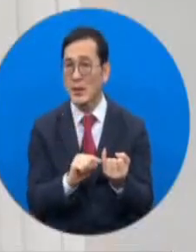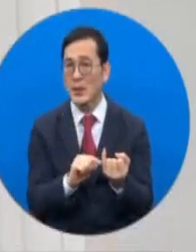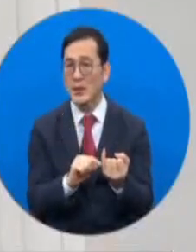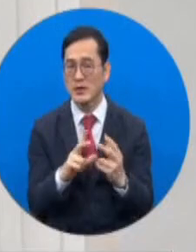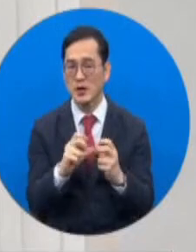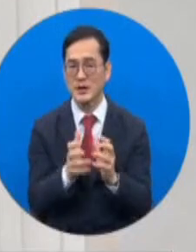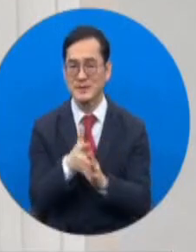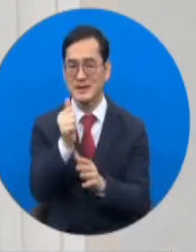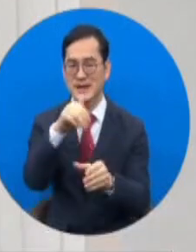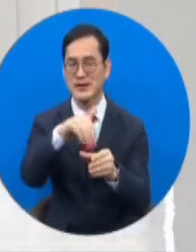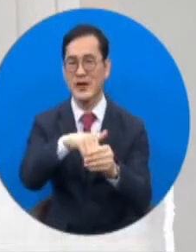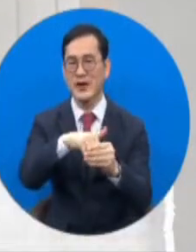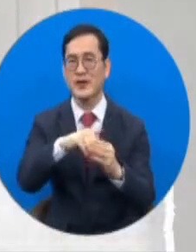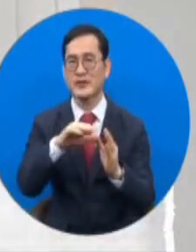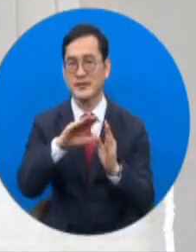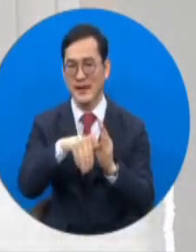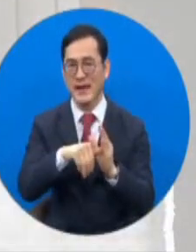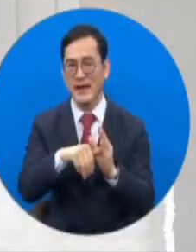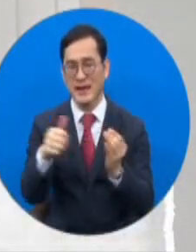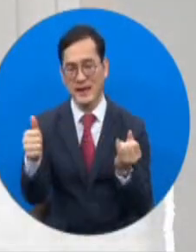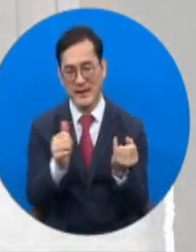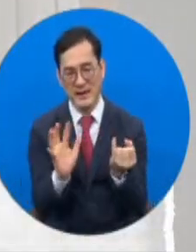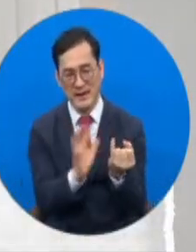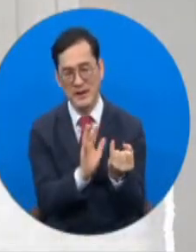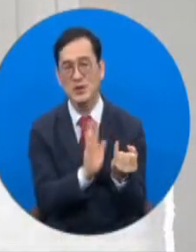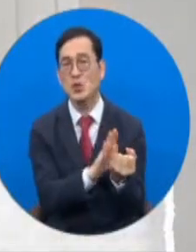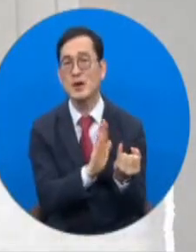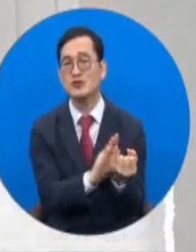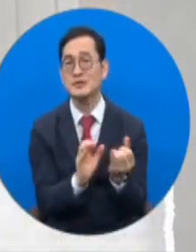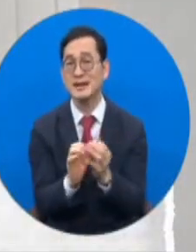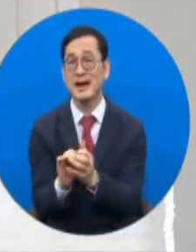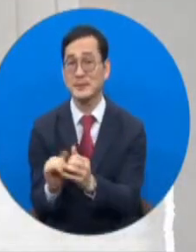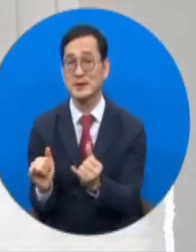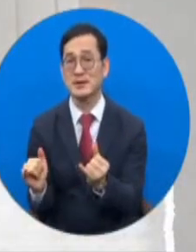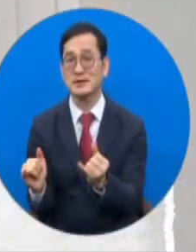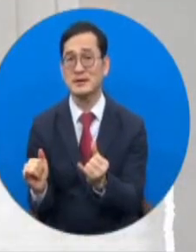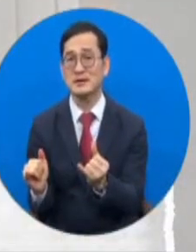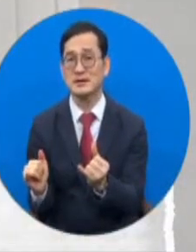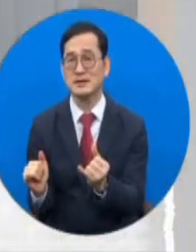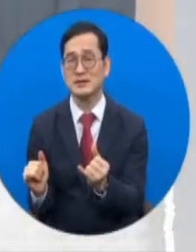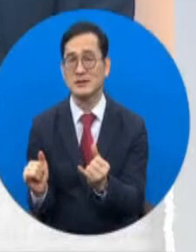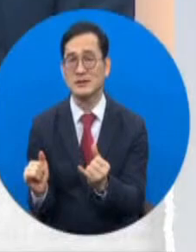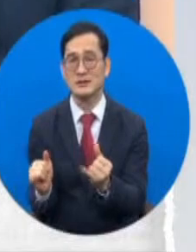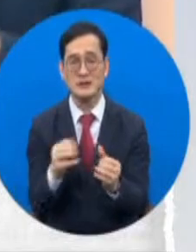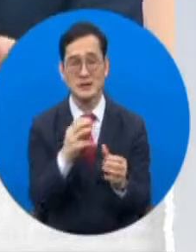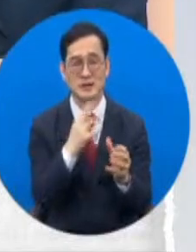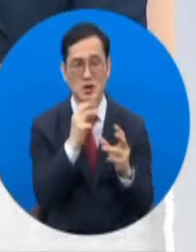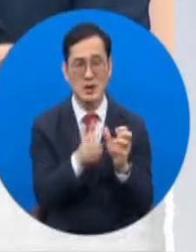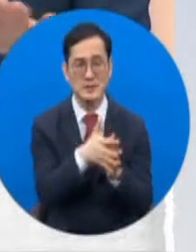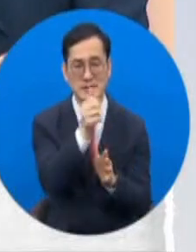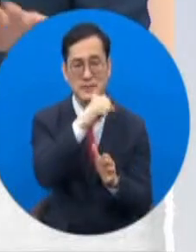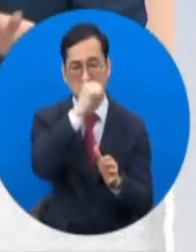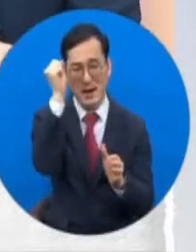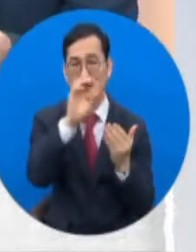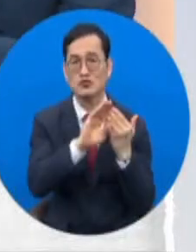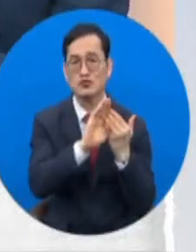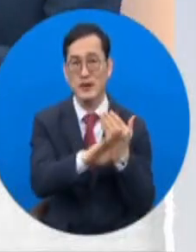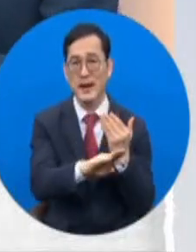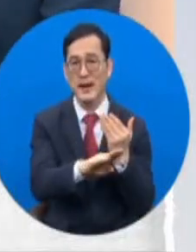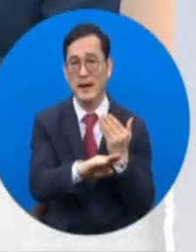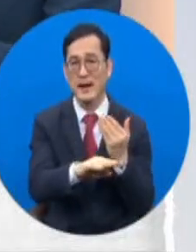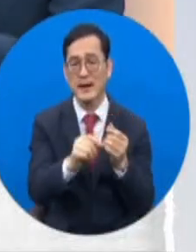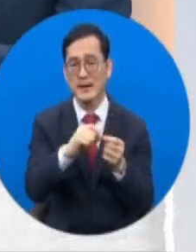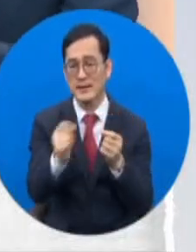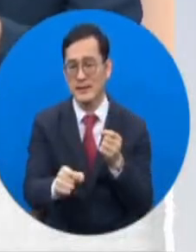선거에 나섰을 때 선거 캠프에서 도와준 사람들이 있을 거 아닙니까? 그런데 이제 성남시장이 되고 난 뒤에 성남시 산하에 있는 여러